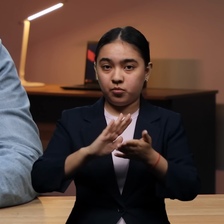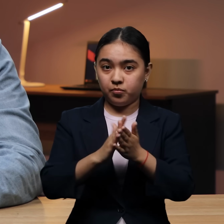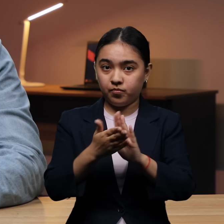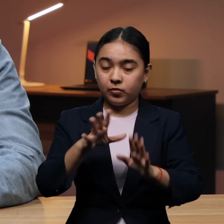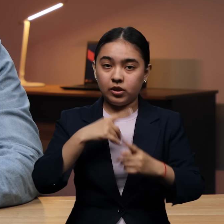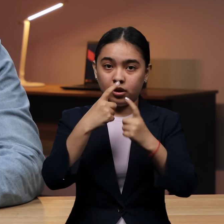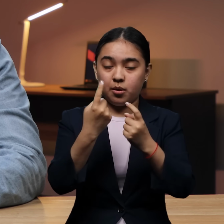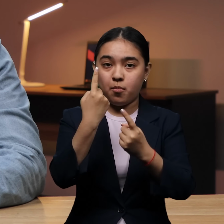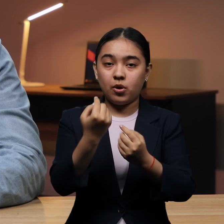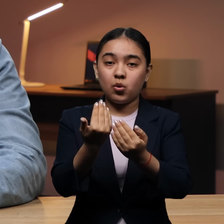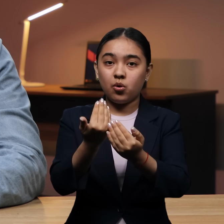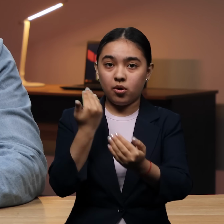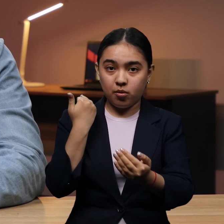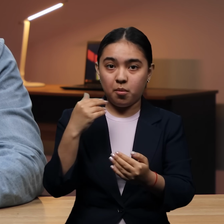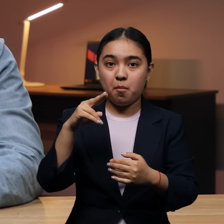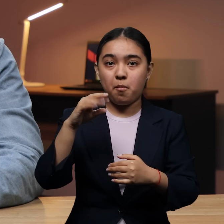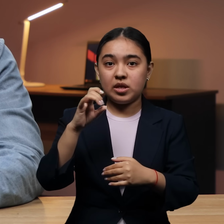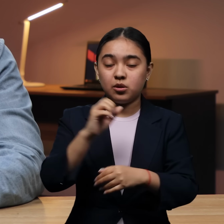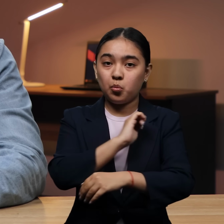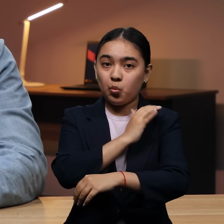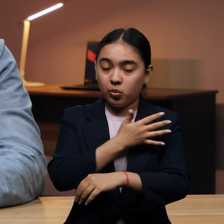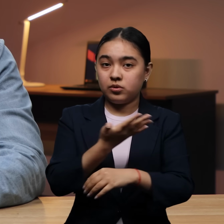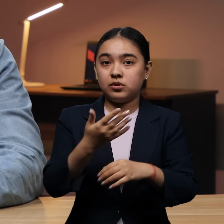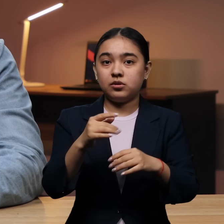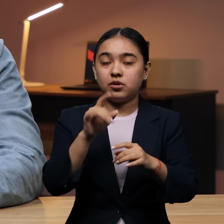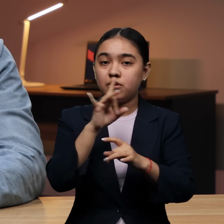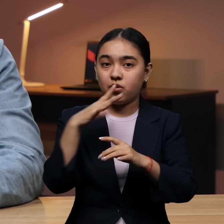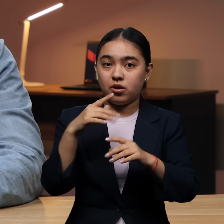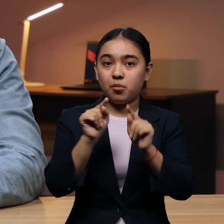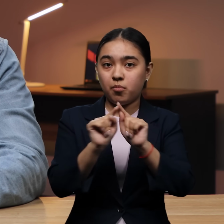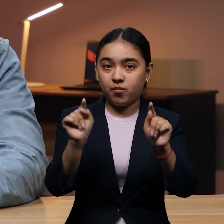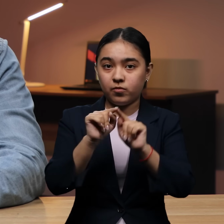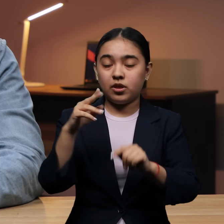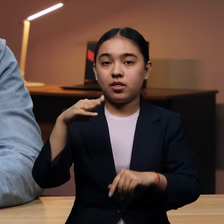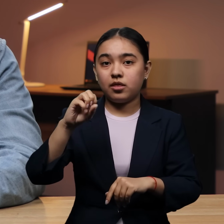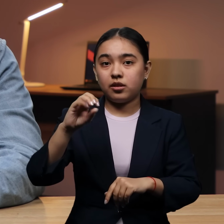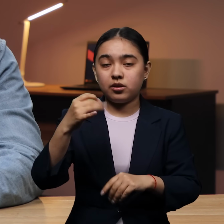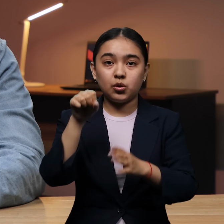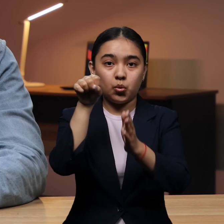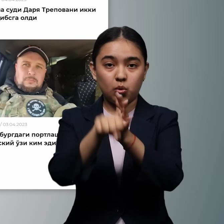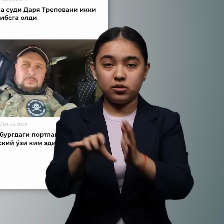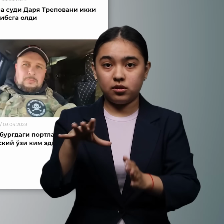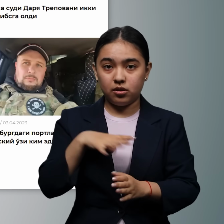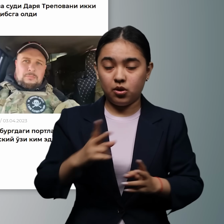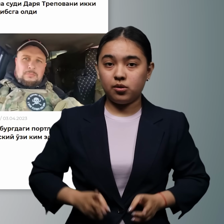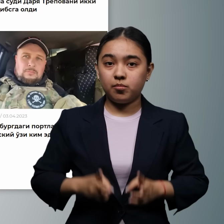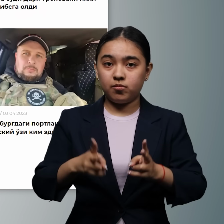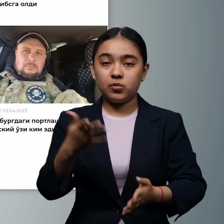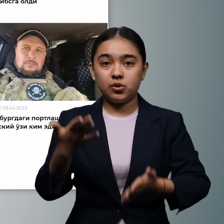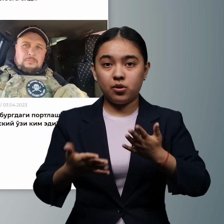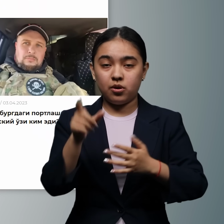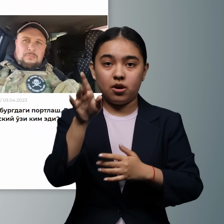Bu haqda e'lon qilinishidan bir kun oldin Peterburgda rossiyalik propagandachi Vladlen Tatarskiy o'ldirilgan edi.